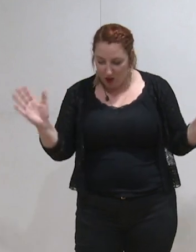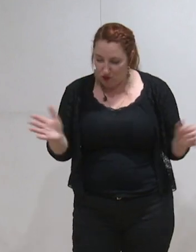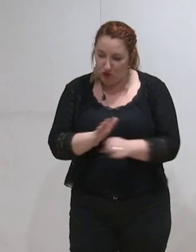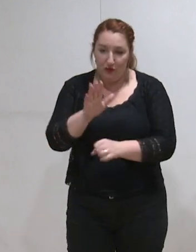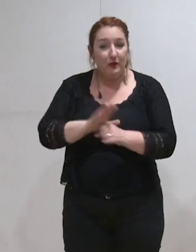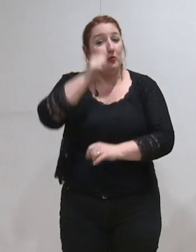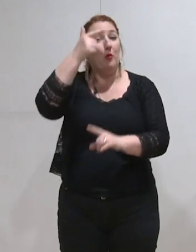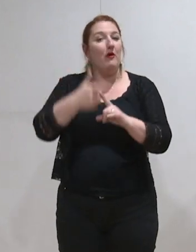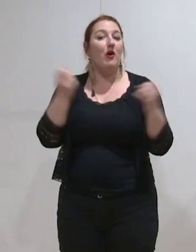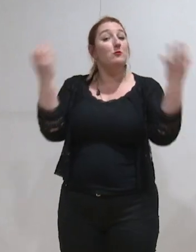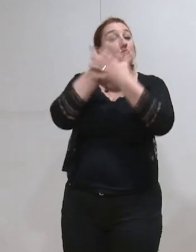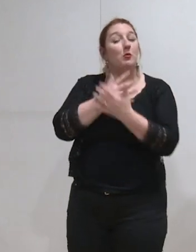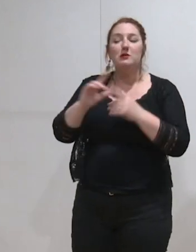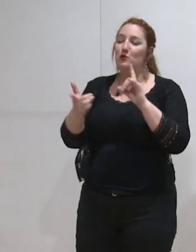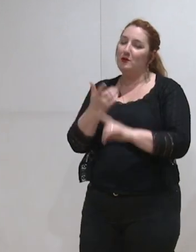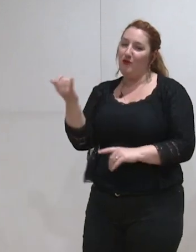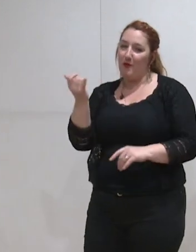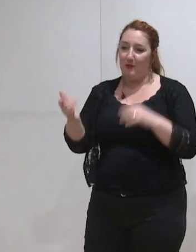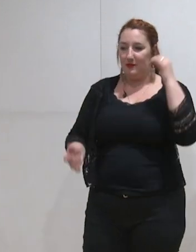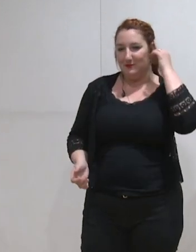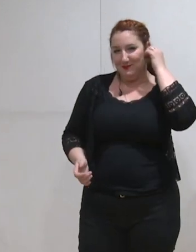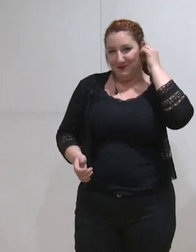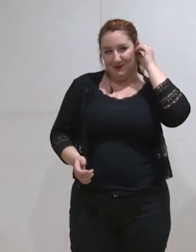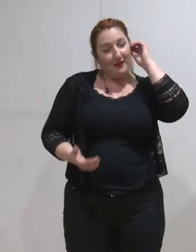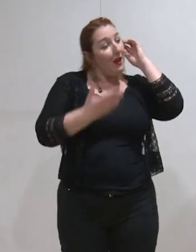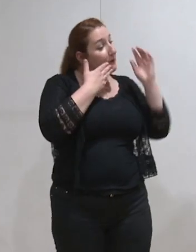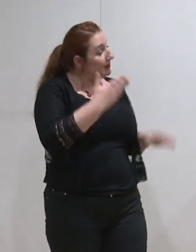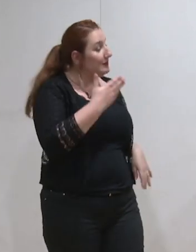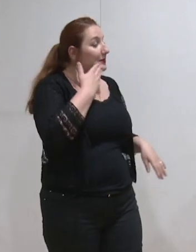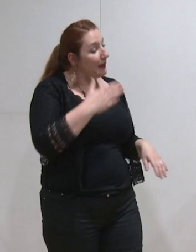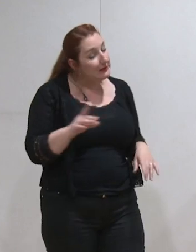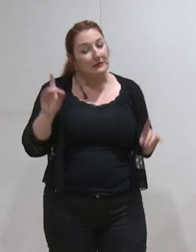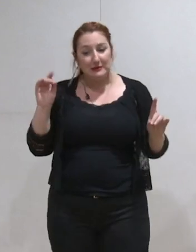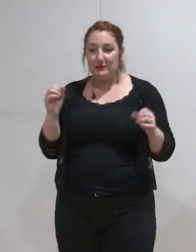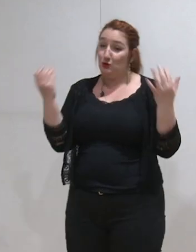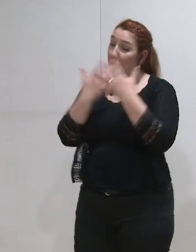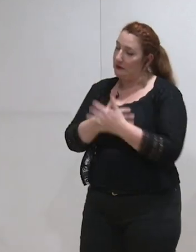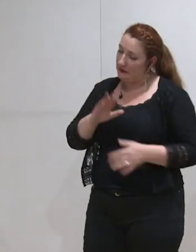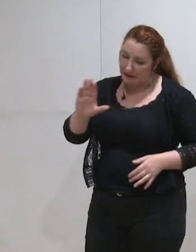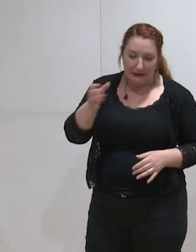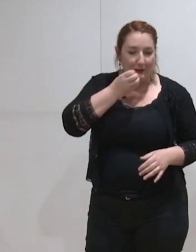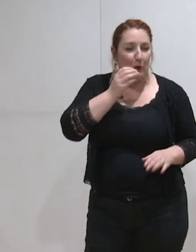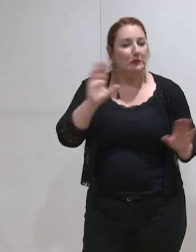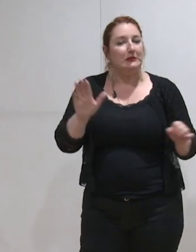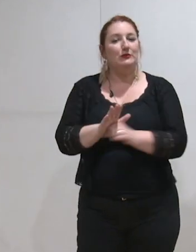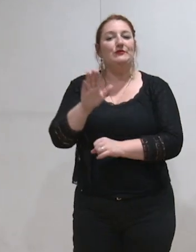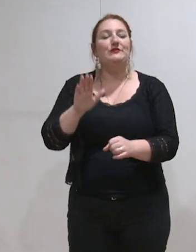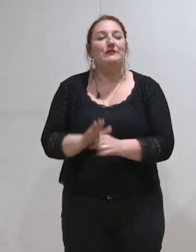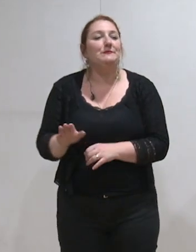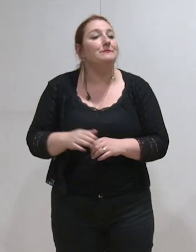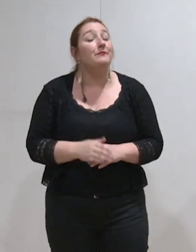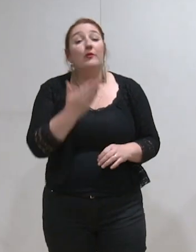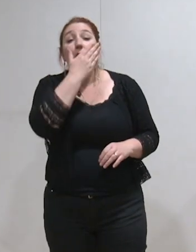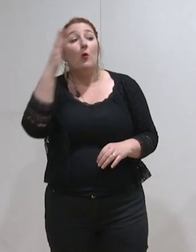première fois il y a un effet de surprise mais ça suffit effet de surprise est-ce qu'il y a des